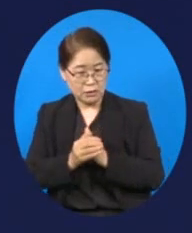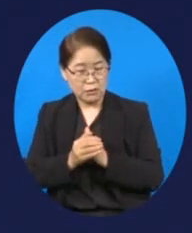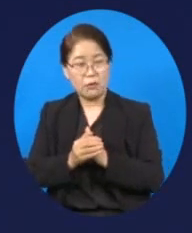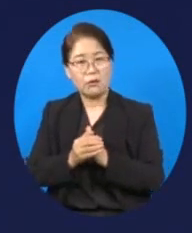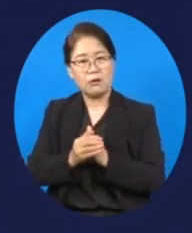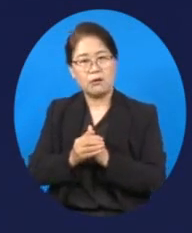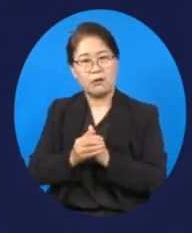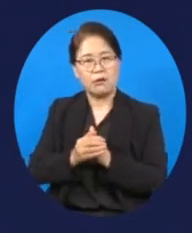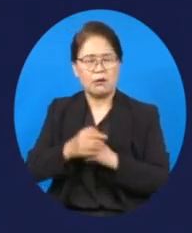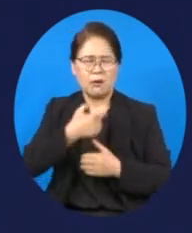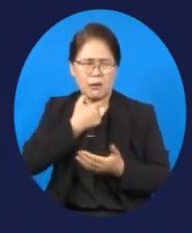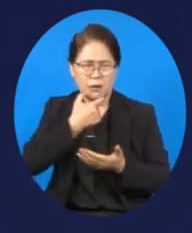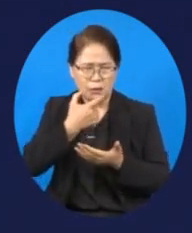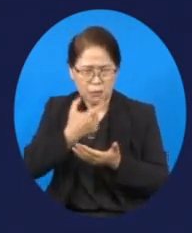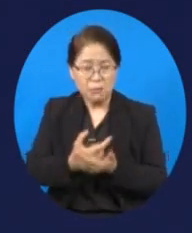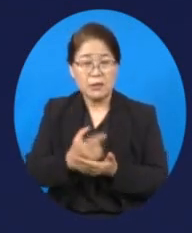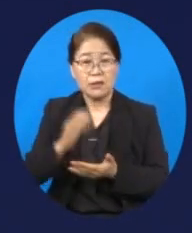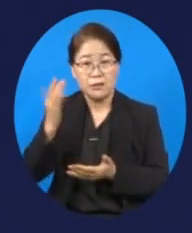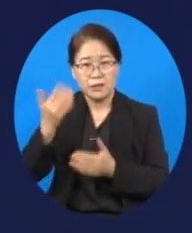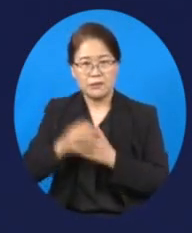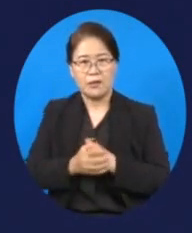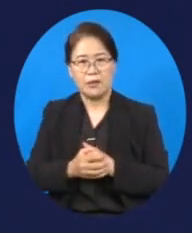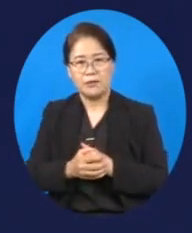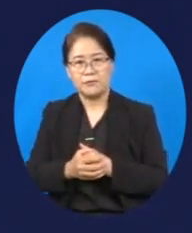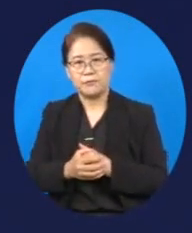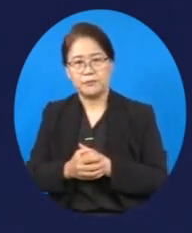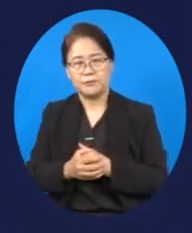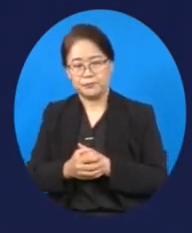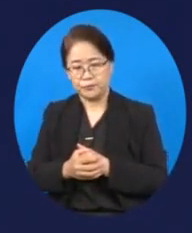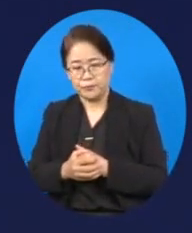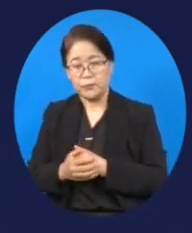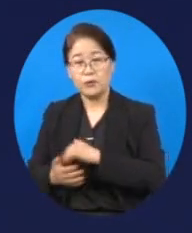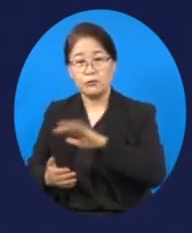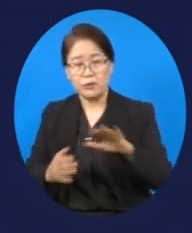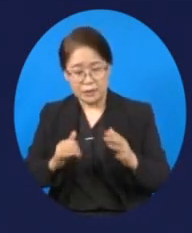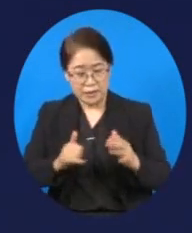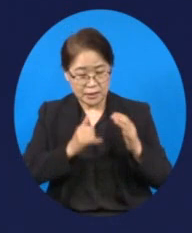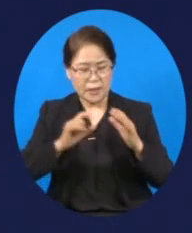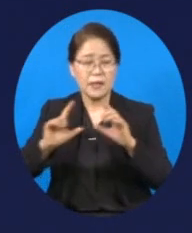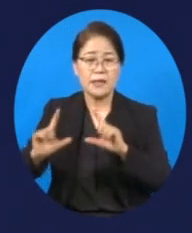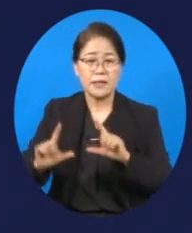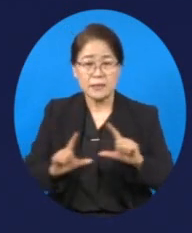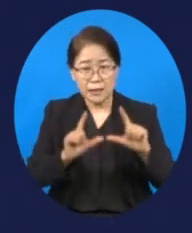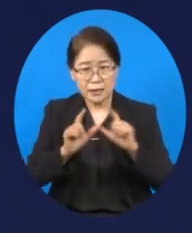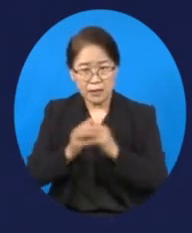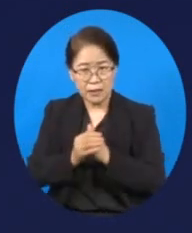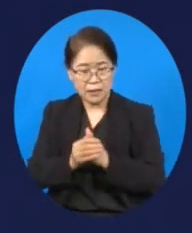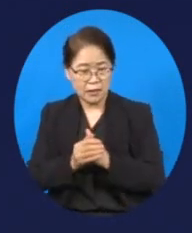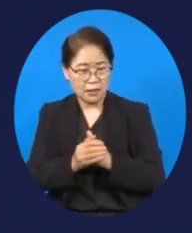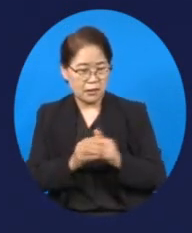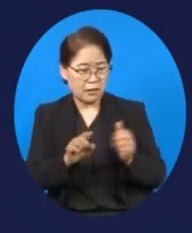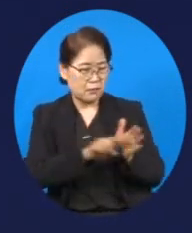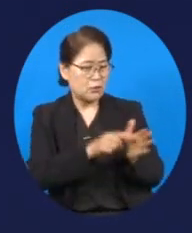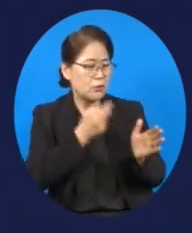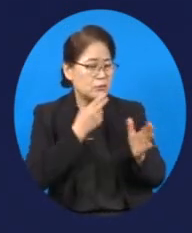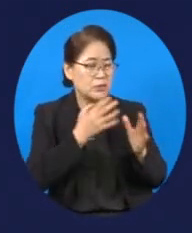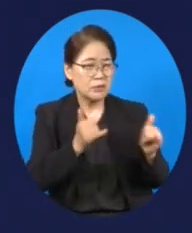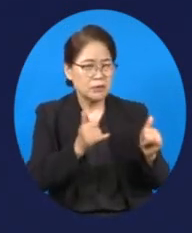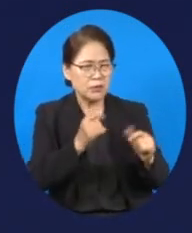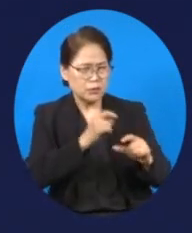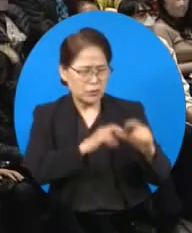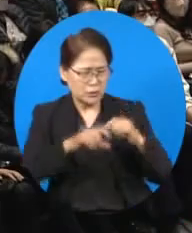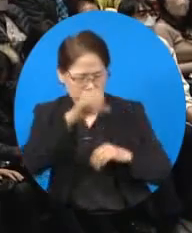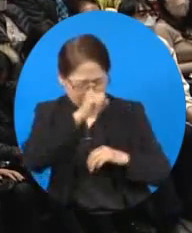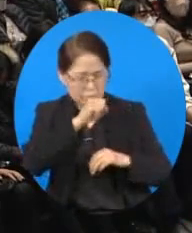빛의 자녀인 우리는요이 세상을 살아가면서 믿지 않은 자보다도 훨씬 더 더